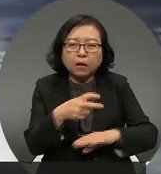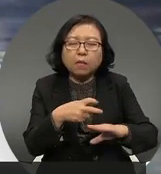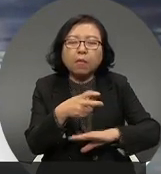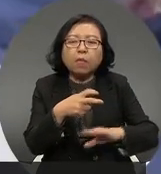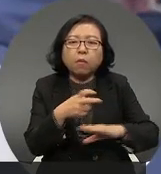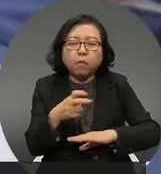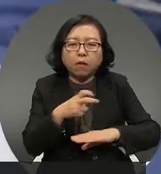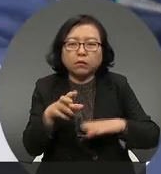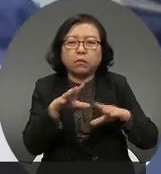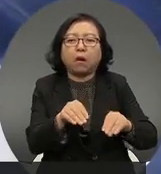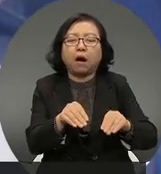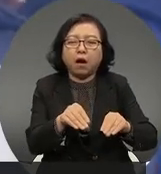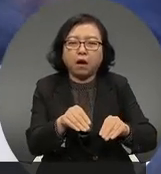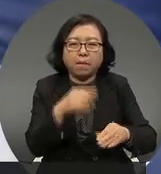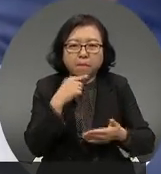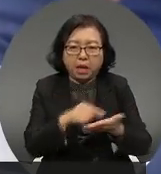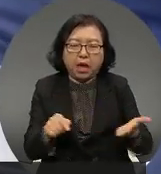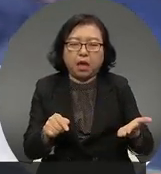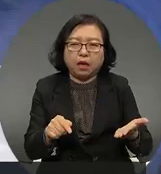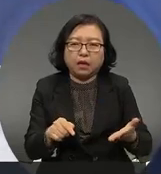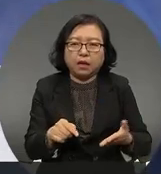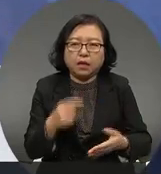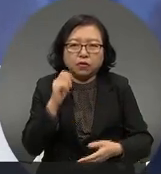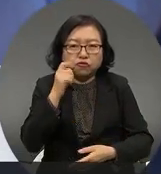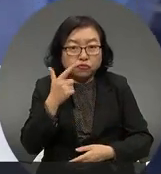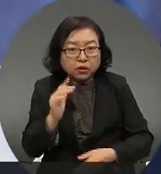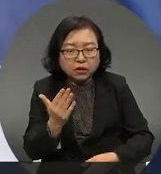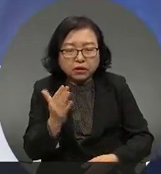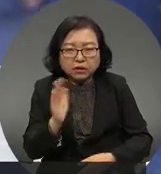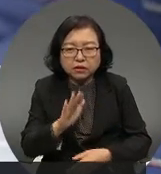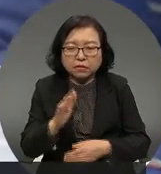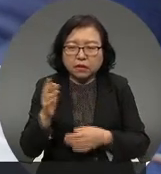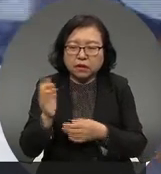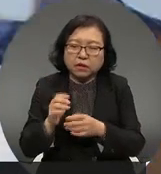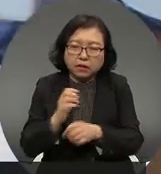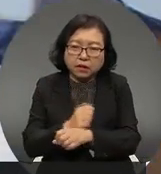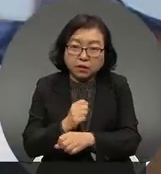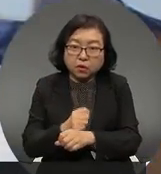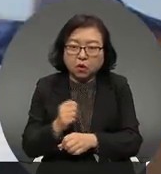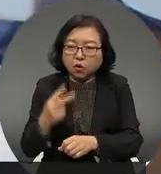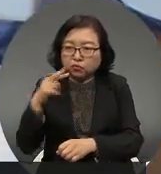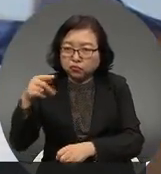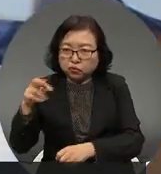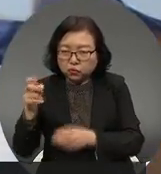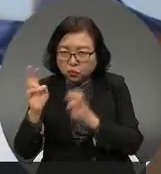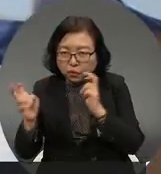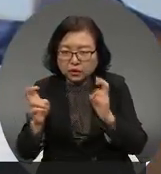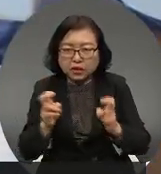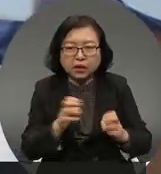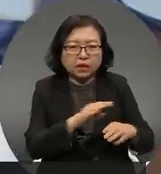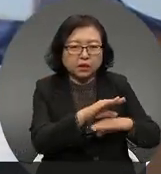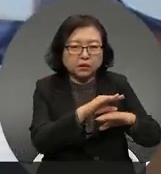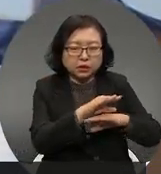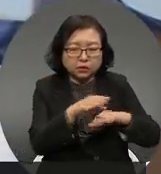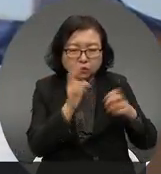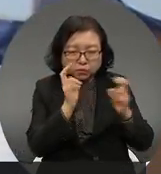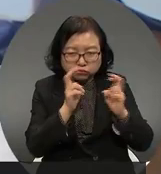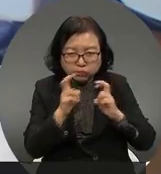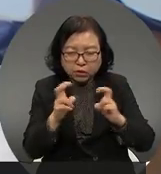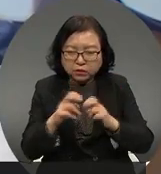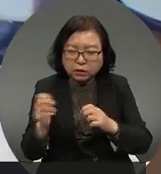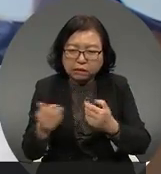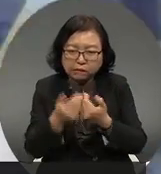잇따랐는데요. 반년이 지났지만 수소 생산업체와 자동차 생산업체의 갈등으로 피해 보상이 끝나지 않고